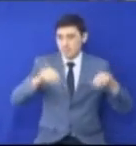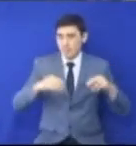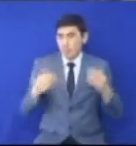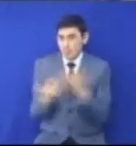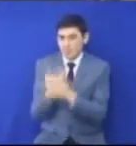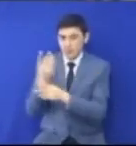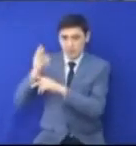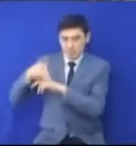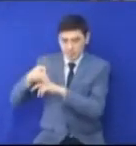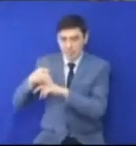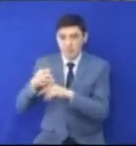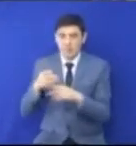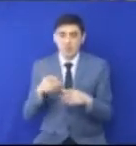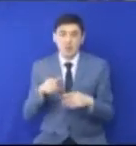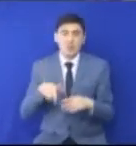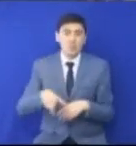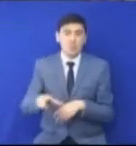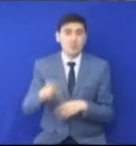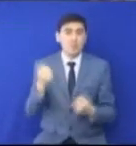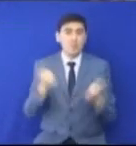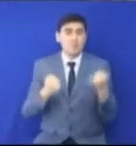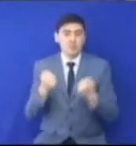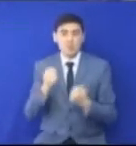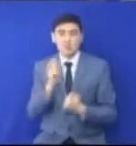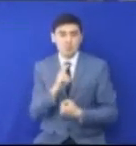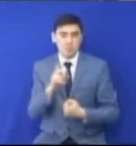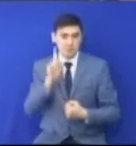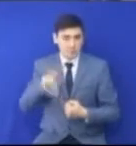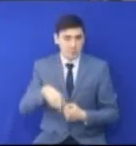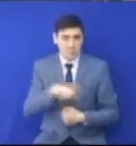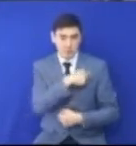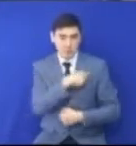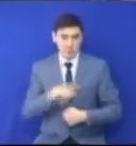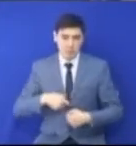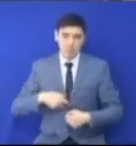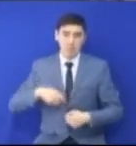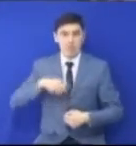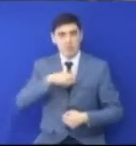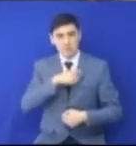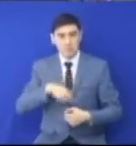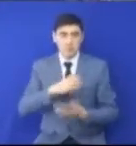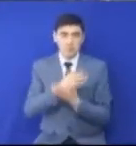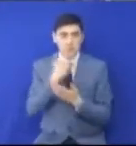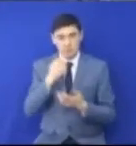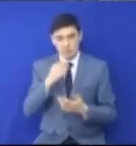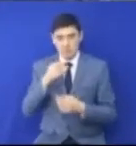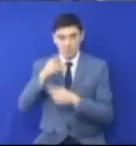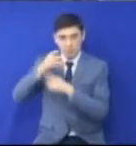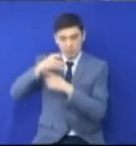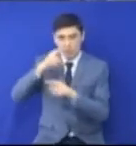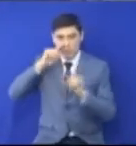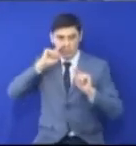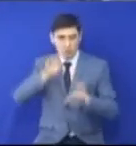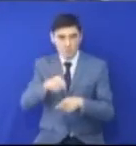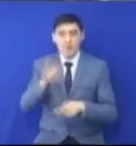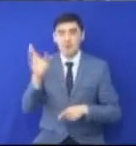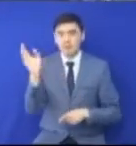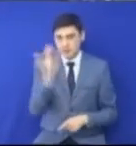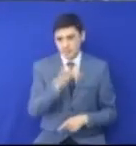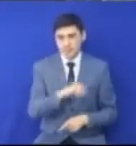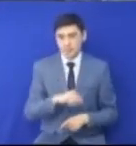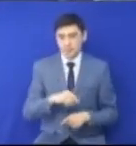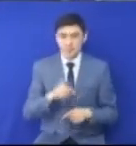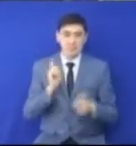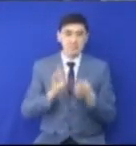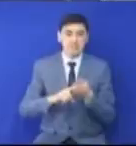камералар жүргізушінің қауіпсіздік белдігін таққан, тақпағандығына дейін көрсетеді. Жаңа жүйе қоғамдық тәртіп пен жол қозғалысы қауіпсіздігін қамтамасыз